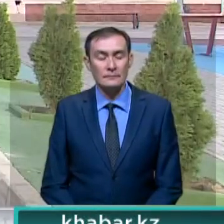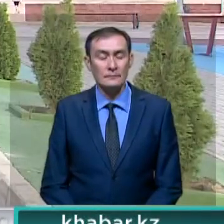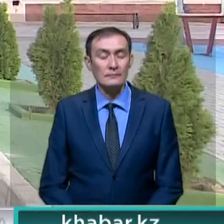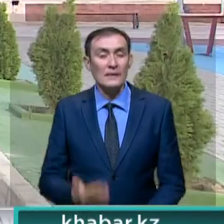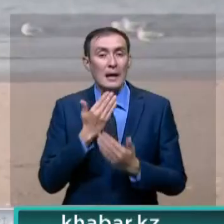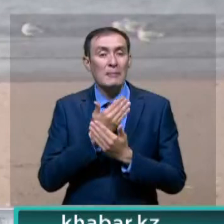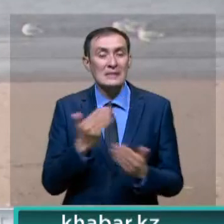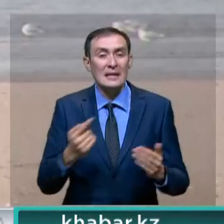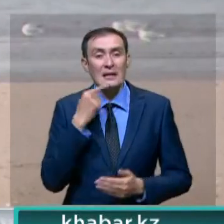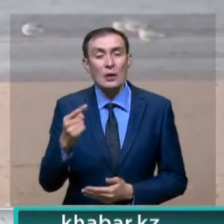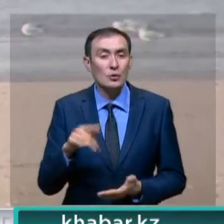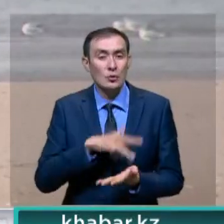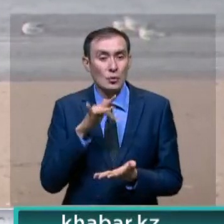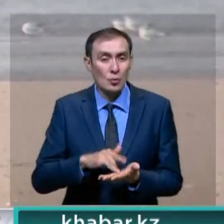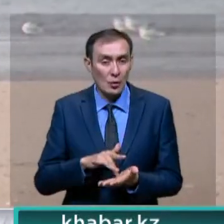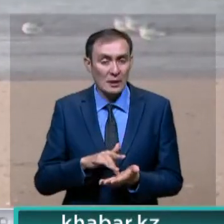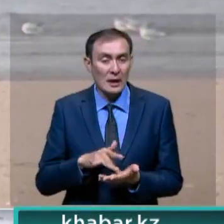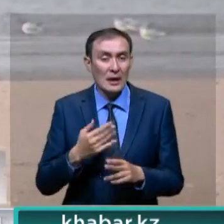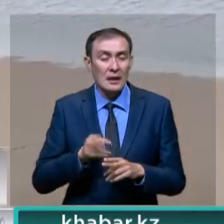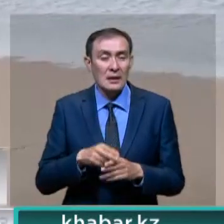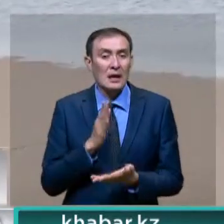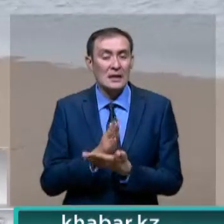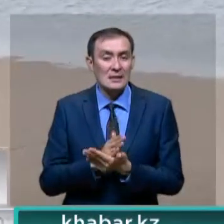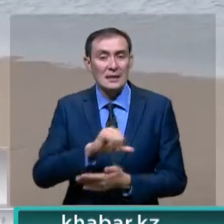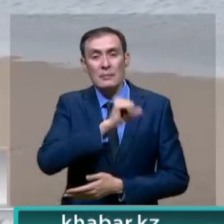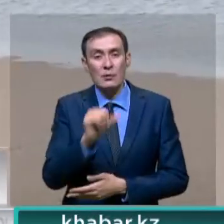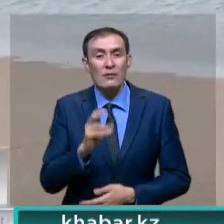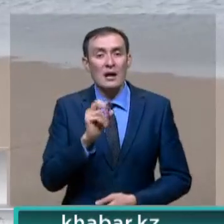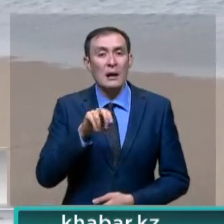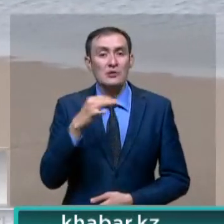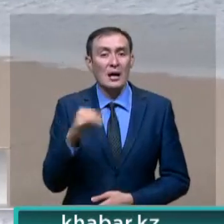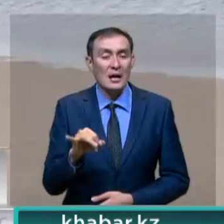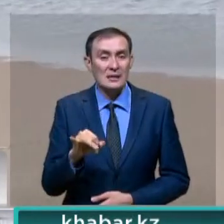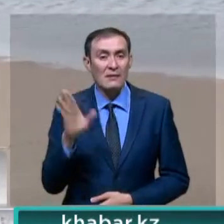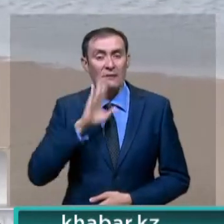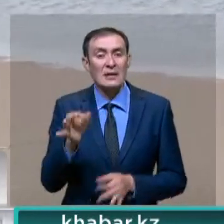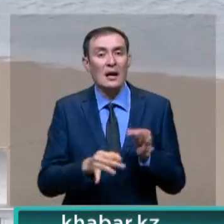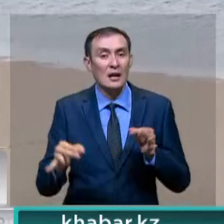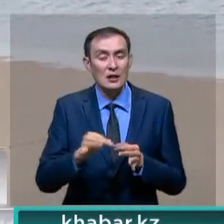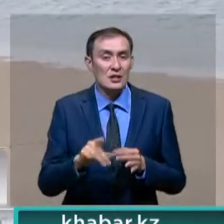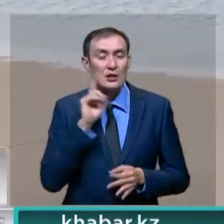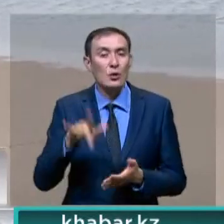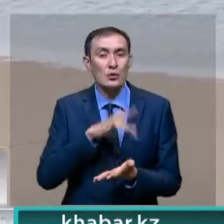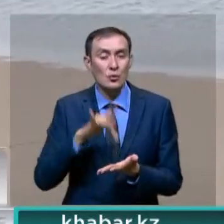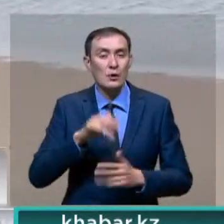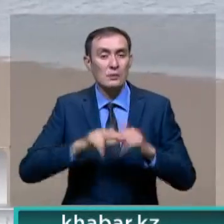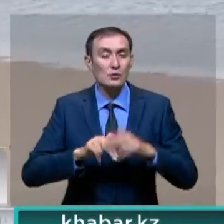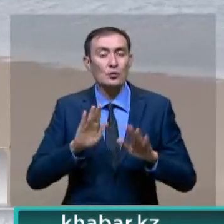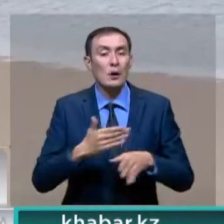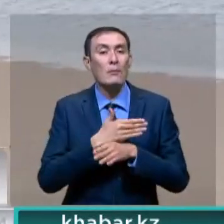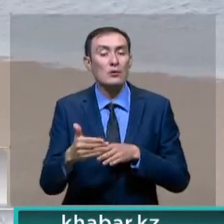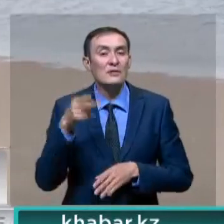Последний, самый отдаленный от Алматы город разместится на берегу Капшагайского водохранилища. Зеленый город возведут только